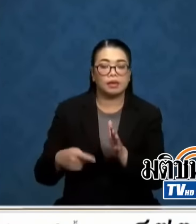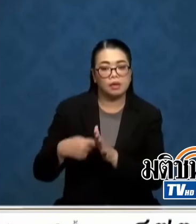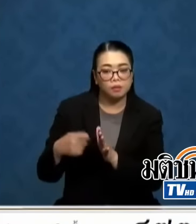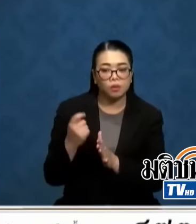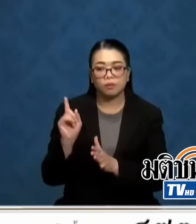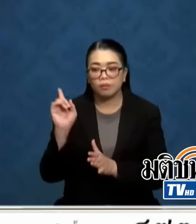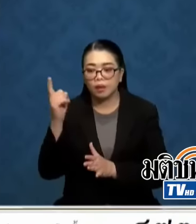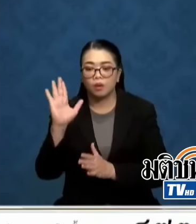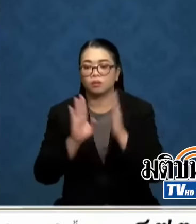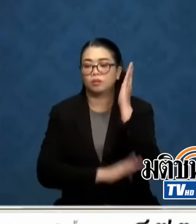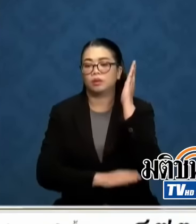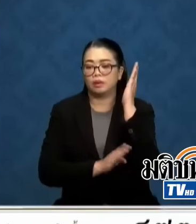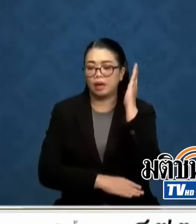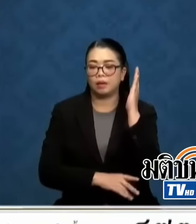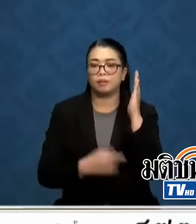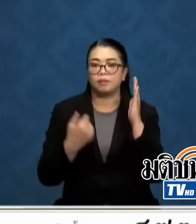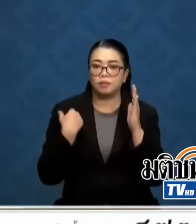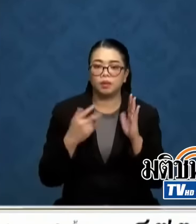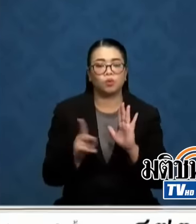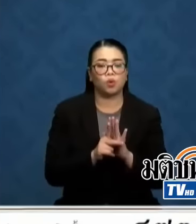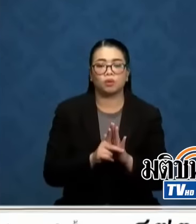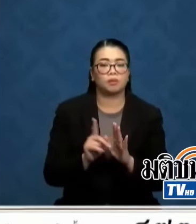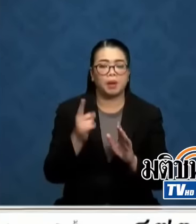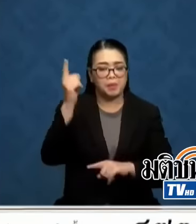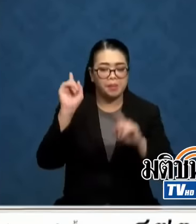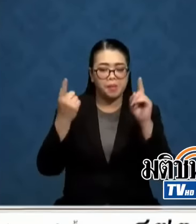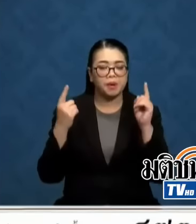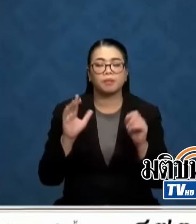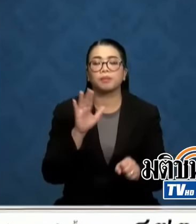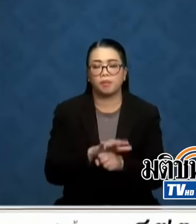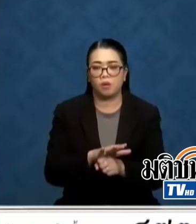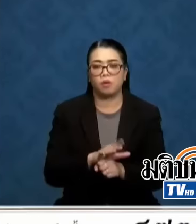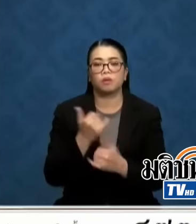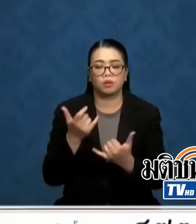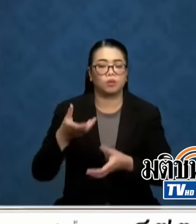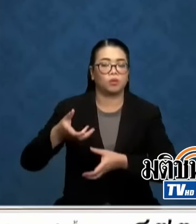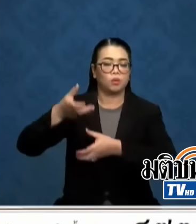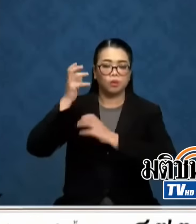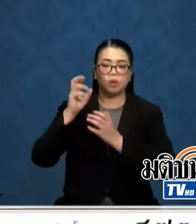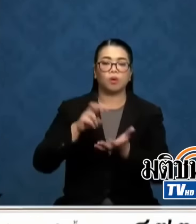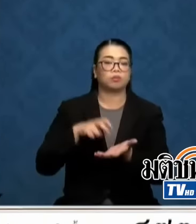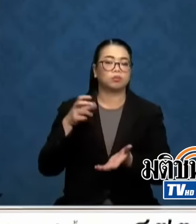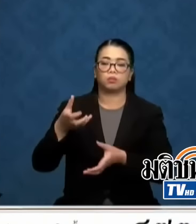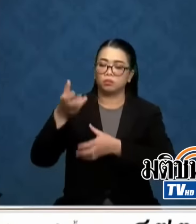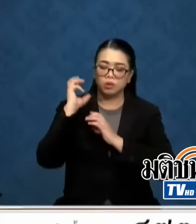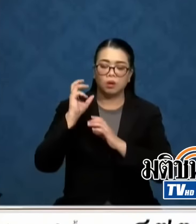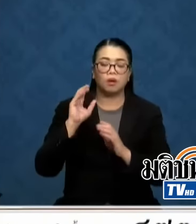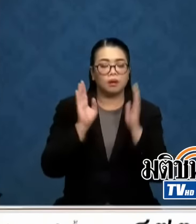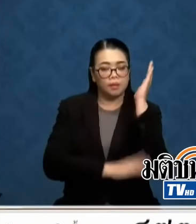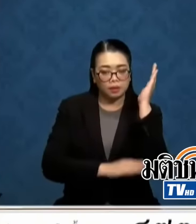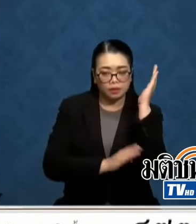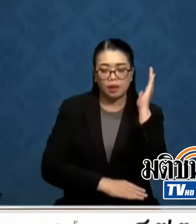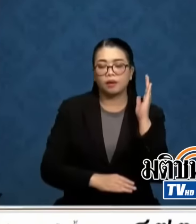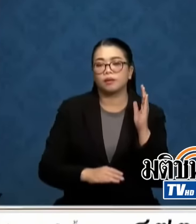ไขใหม่ในพื้นที่ 3จชแดนภาคใต้พอเถอะครับและมาทบทวนใหม่สถานการณ์ในพื้นที่ 3